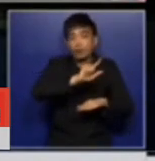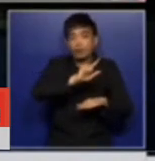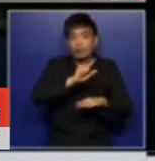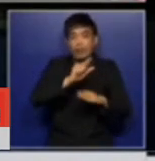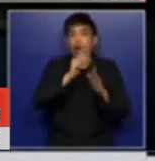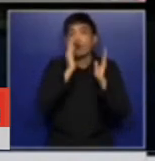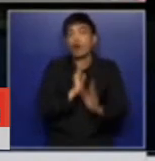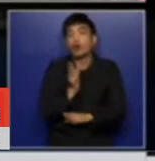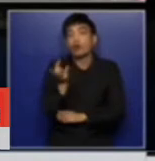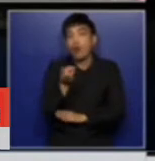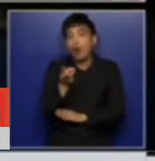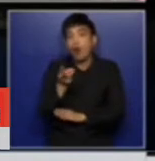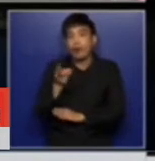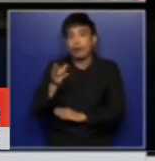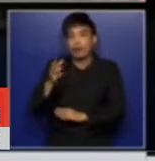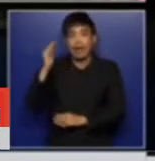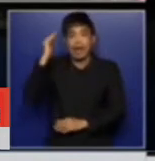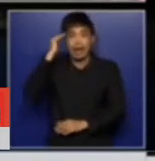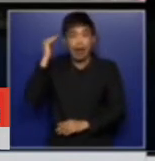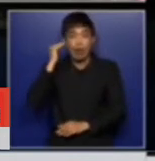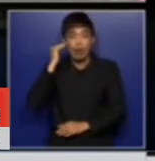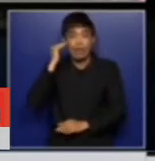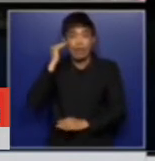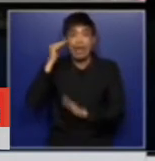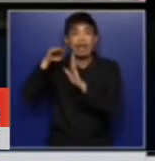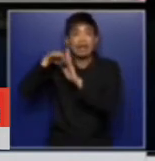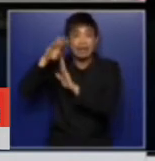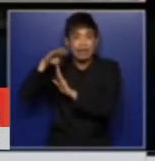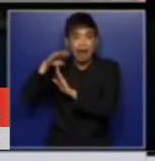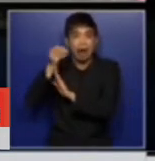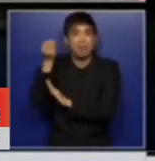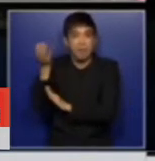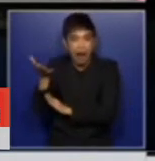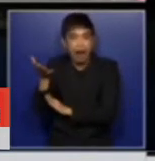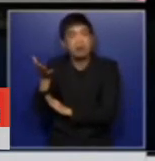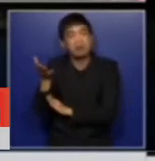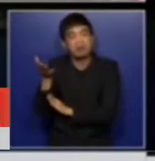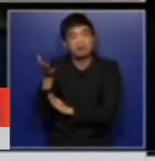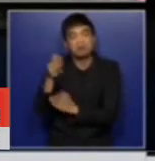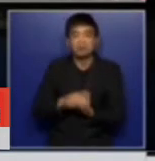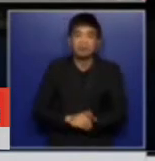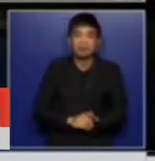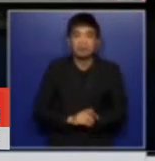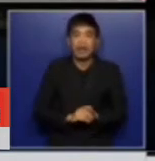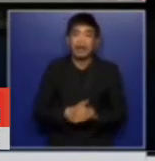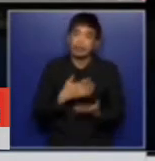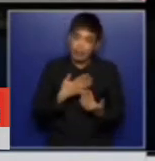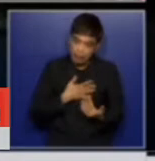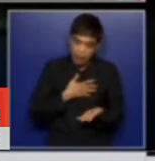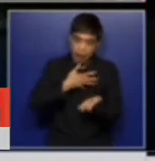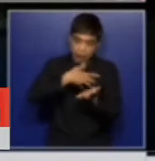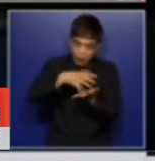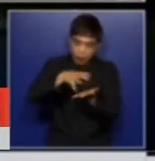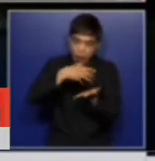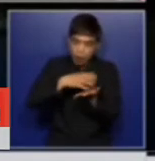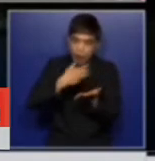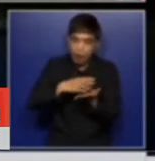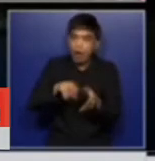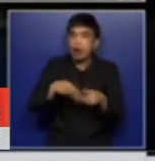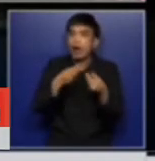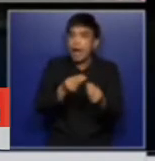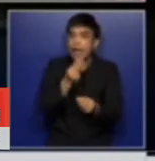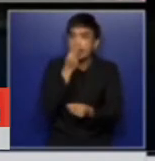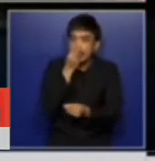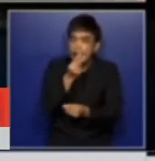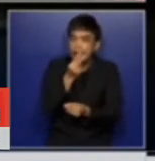องท่านประธานที่เคารพครับผมแสดงให้ท่านประธานเห็นหน่วยงานเดียวเนี่ยนะครับเพื่อที่